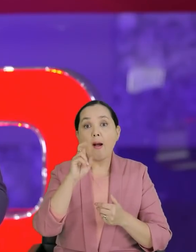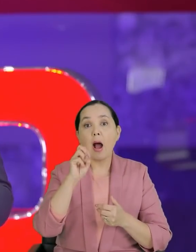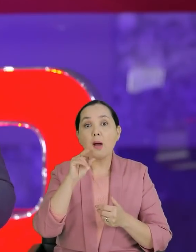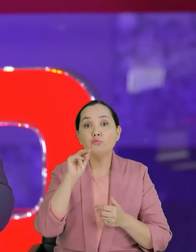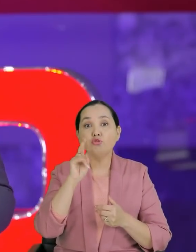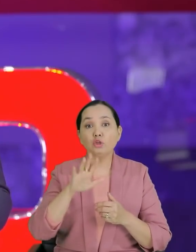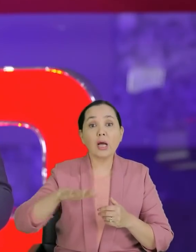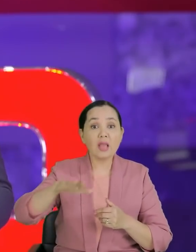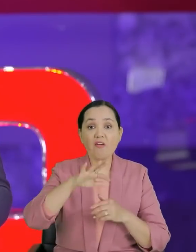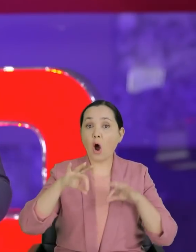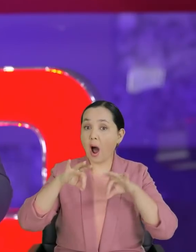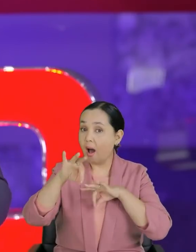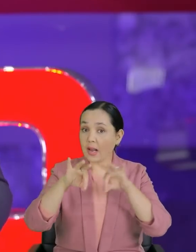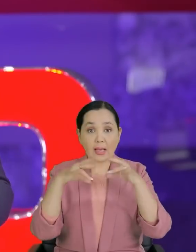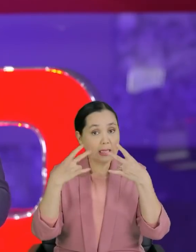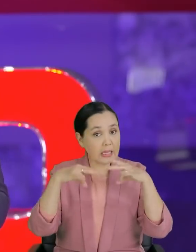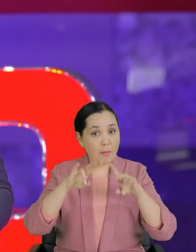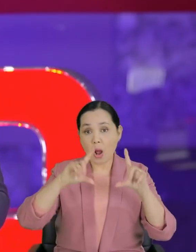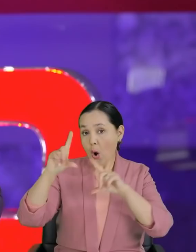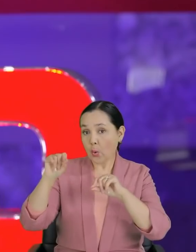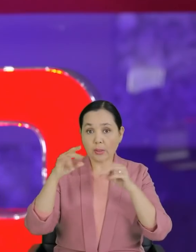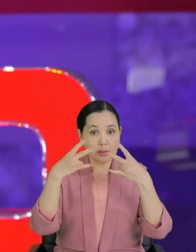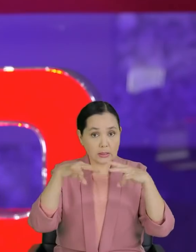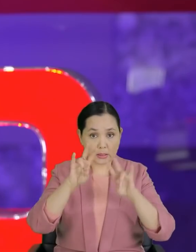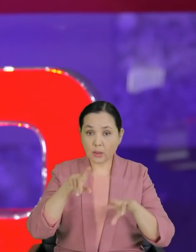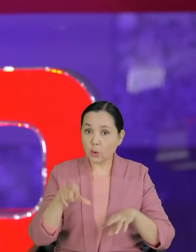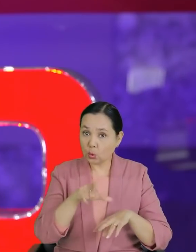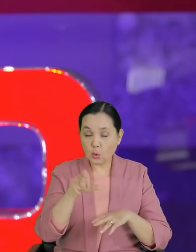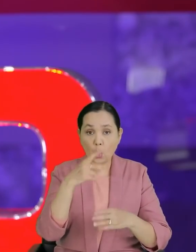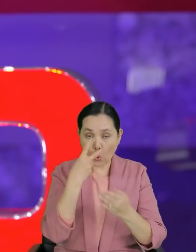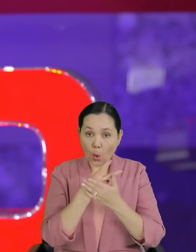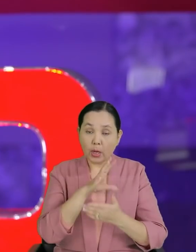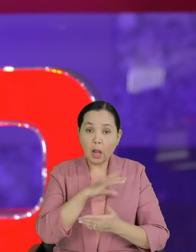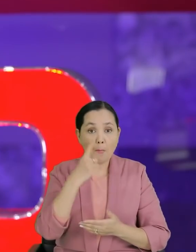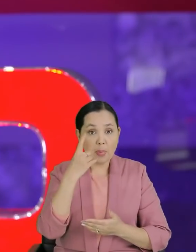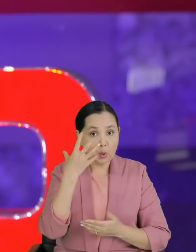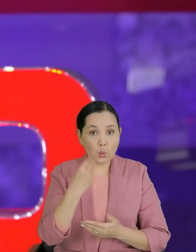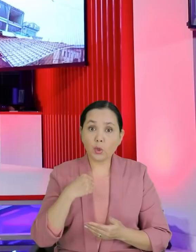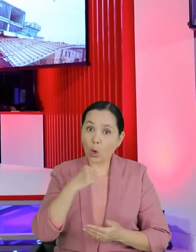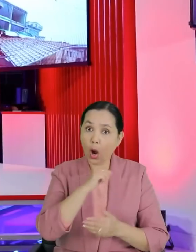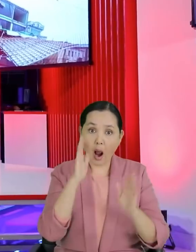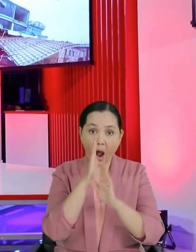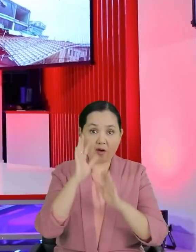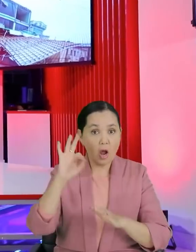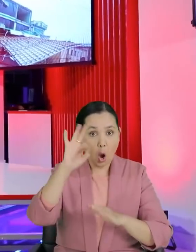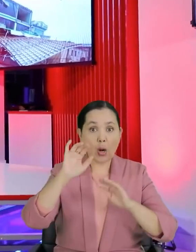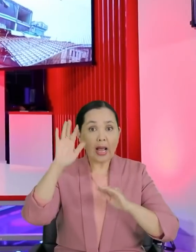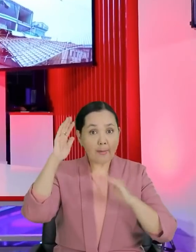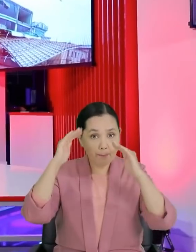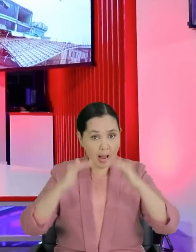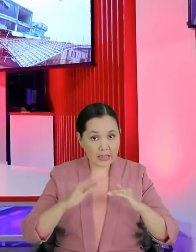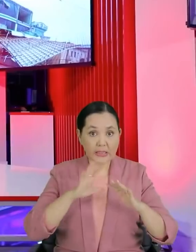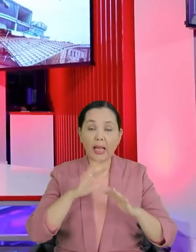dovonida harakatlanmang, yo'lga otlanmay turing degan tavsiyani bermoqda. Ko'rganingizdek, bir kunning o'zida havo harorati keskin